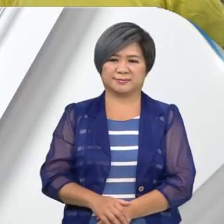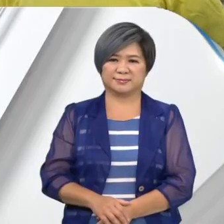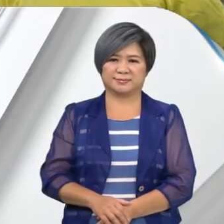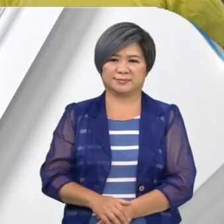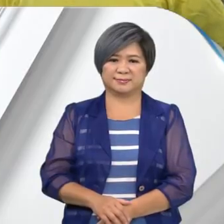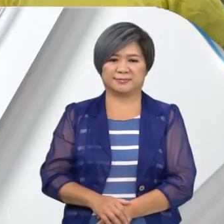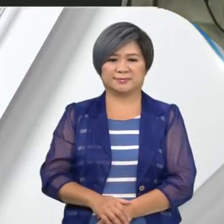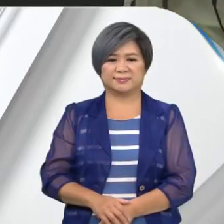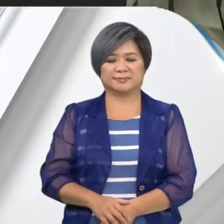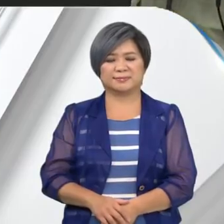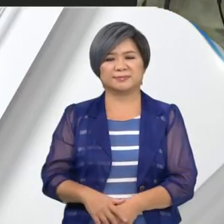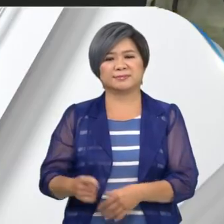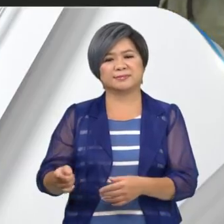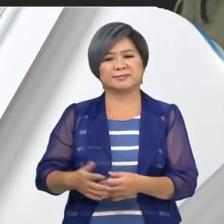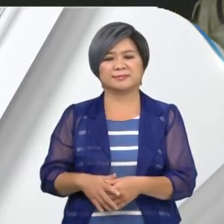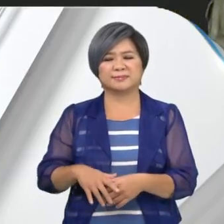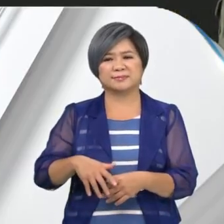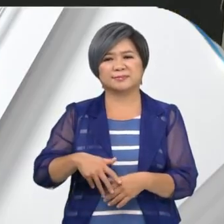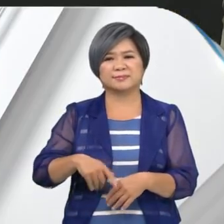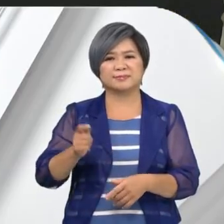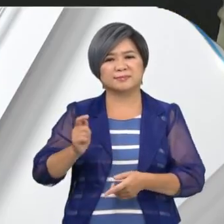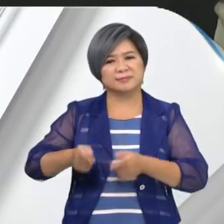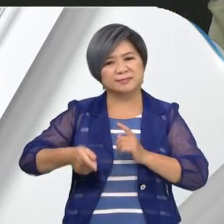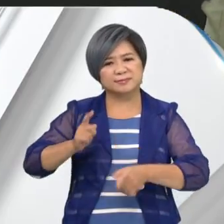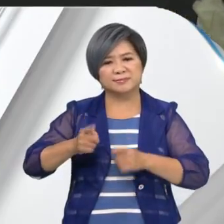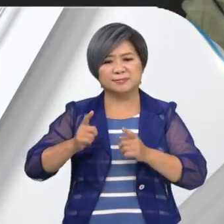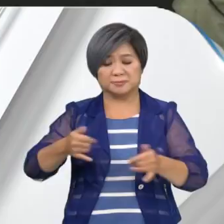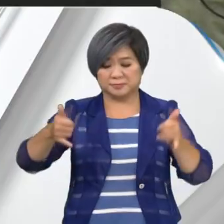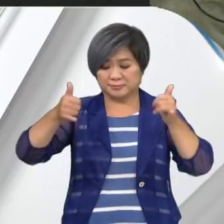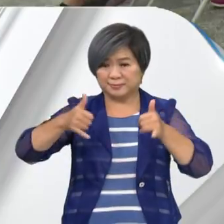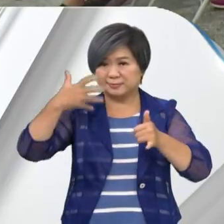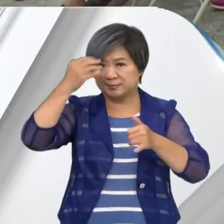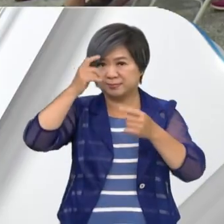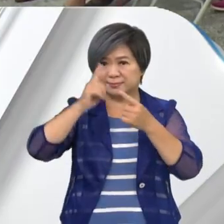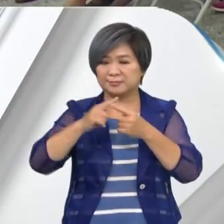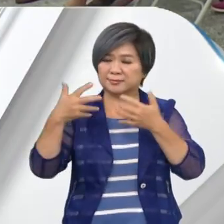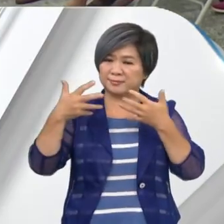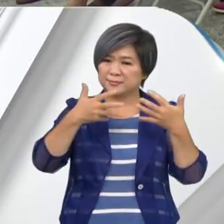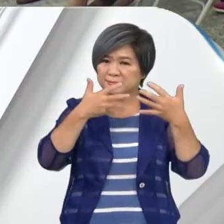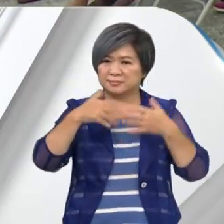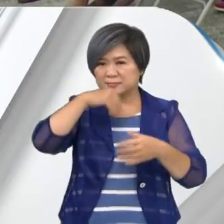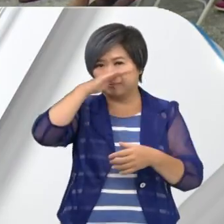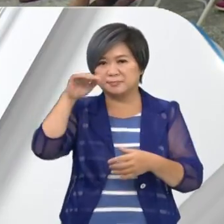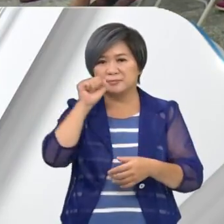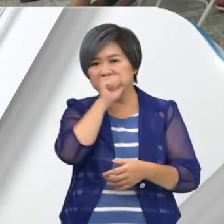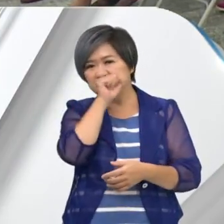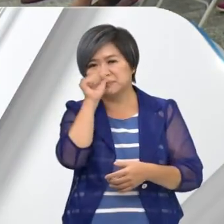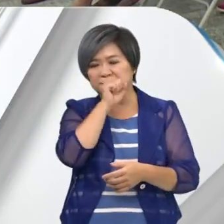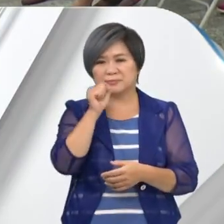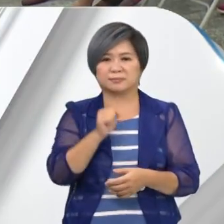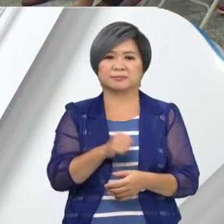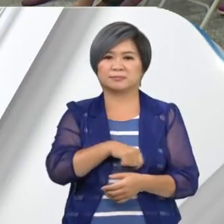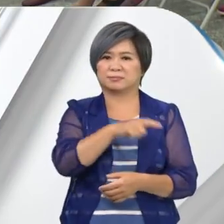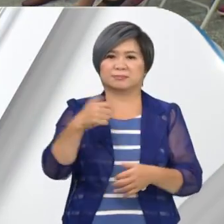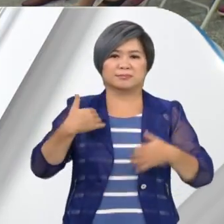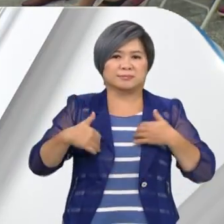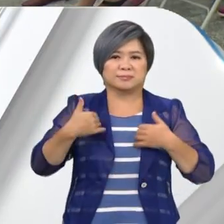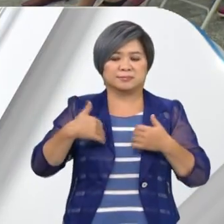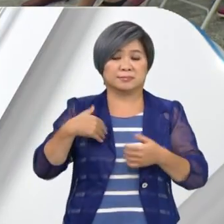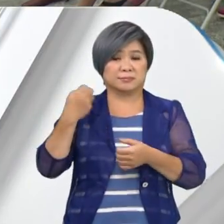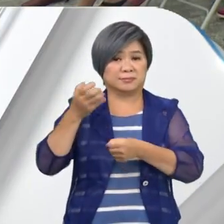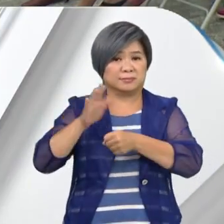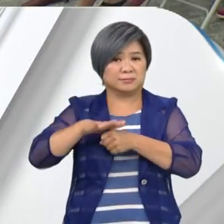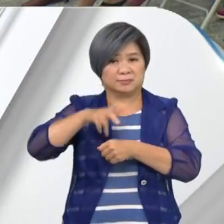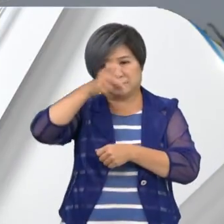听听乐器的伴奏，安道老人家用亮亮的歌声来对唱山歌，大家都真蛮欢喜。不过，照新埔分局的分